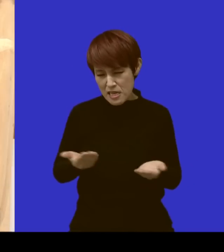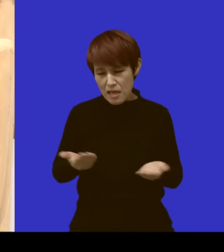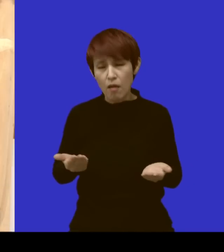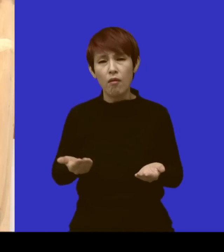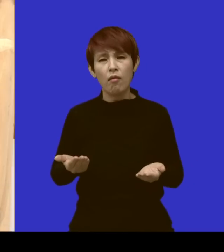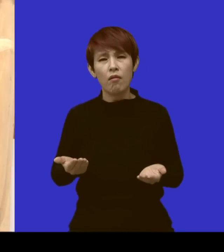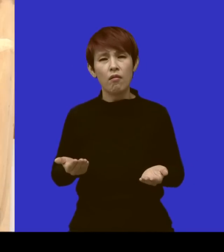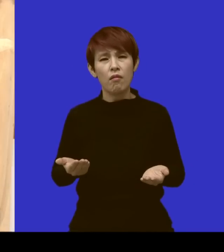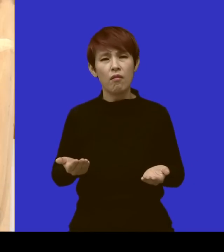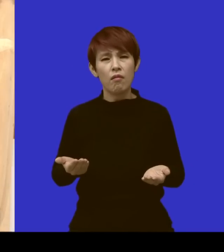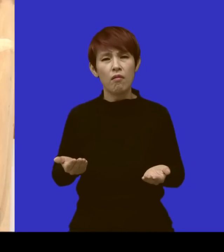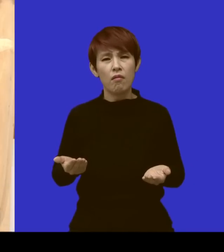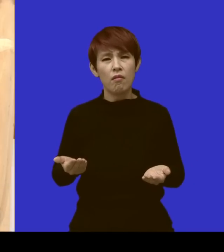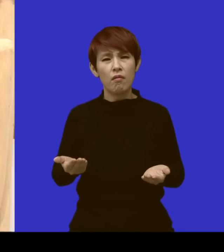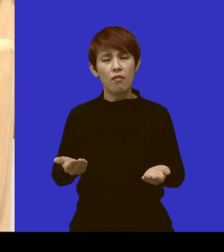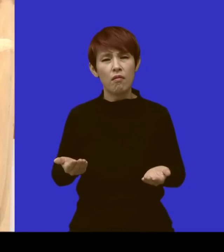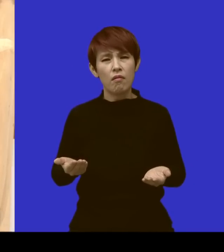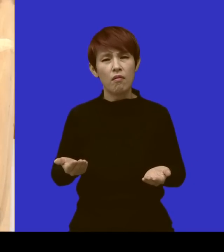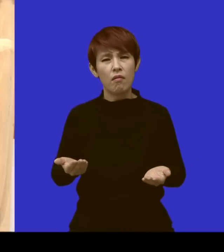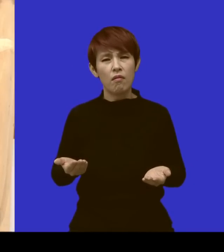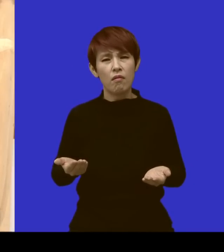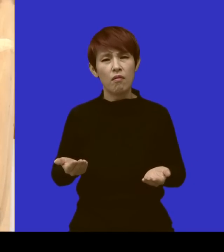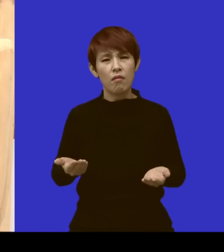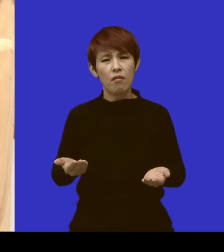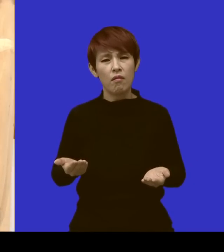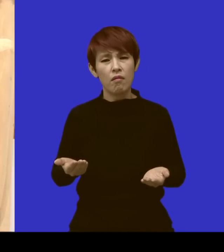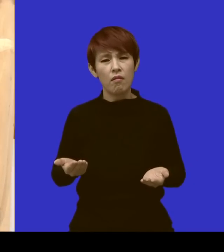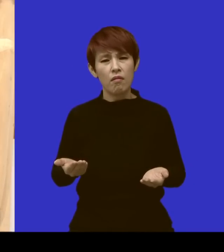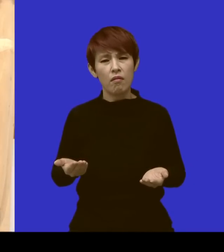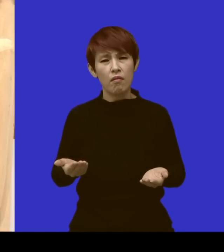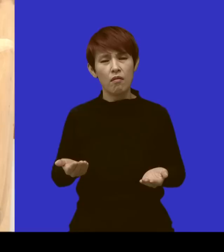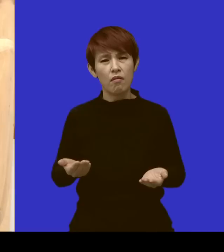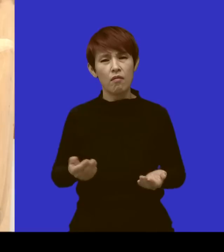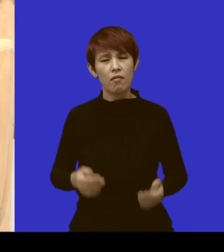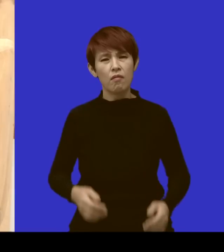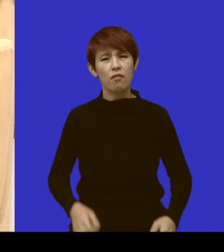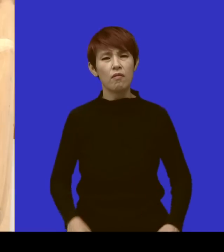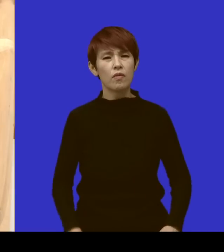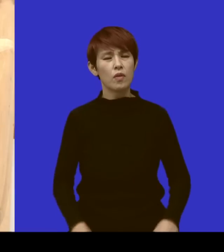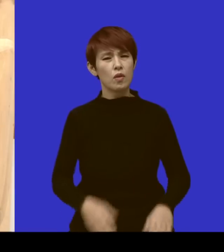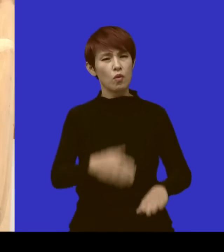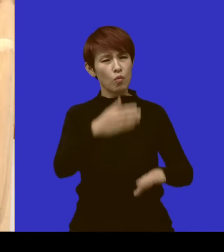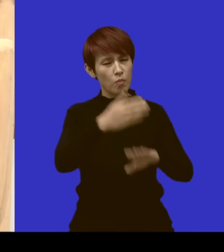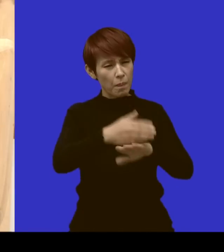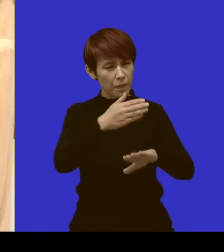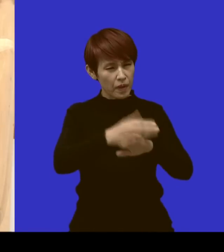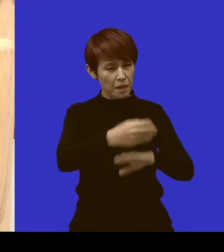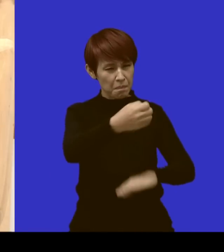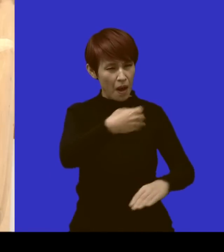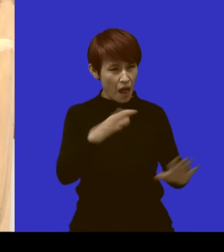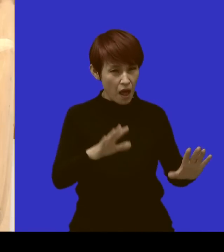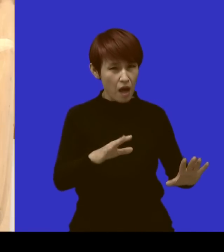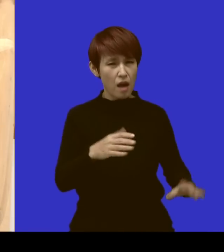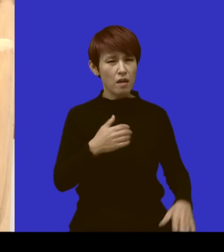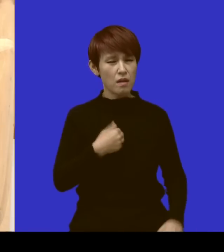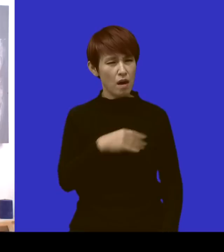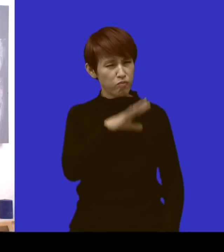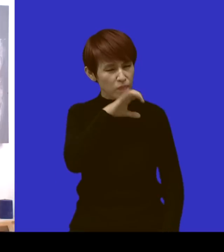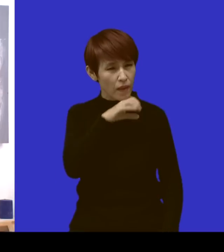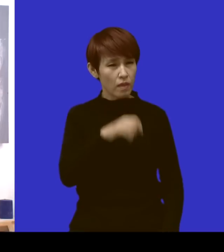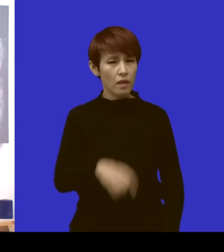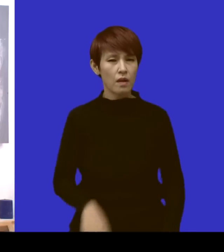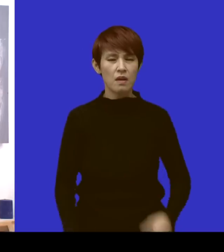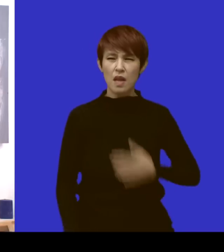하고 있는데, 어떻게 보면은 뭐 고맙다, 뭐 어떠한 이야기가 되는 것이 아니라 나는 나대로